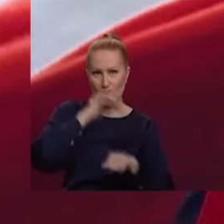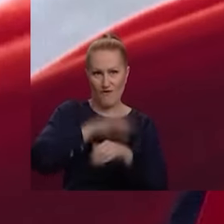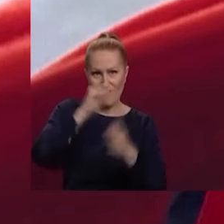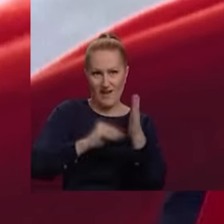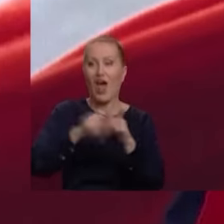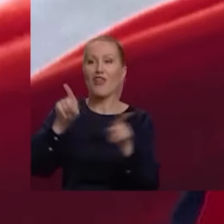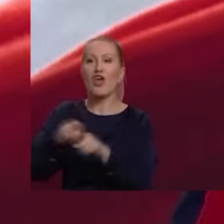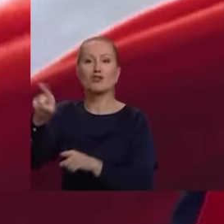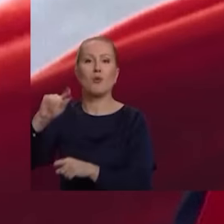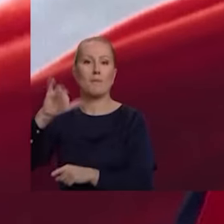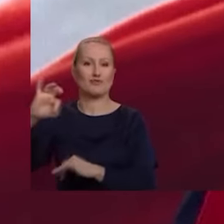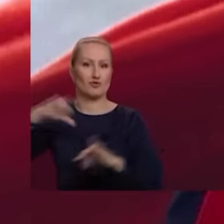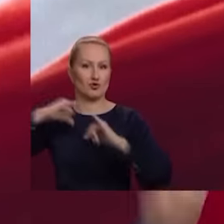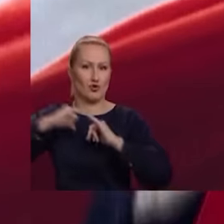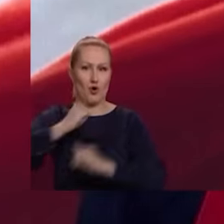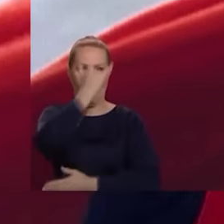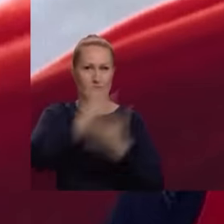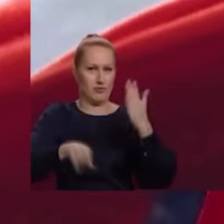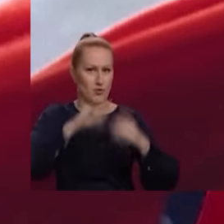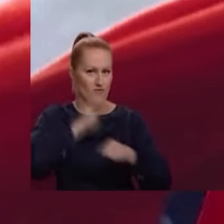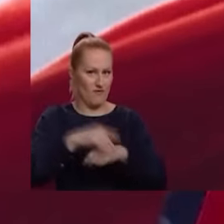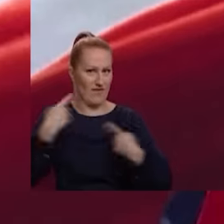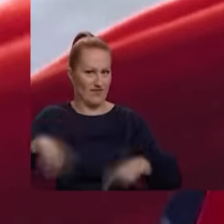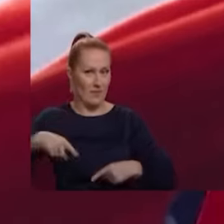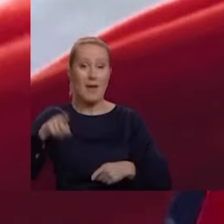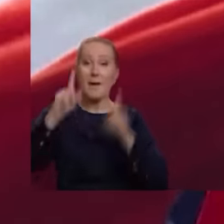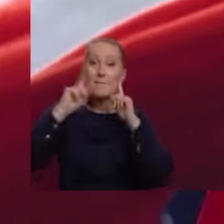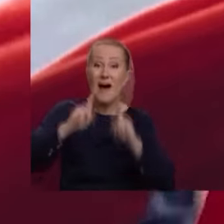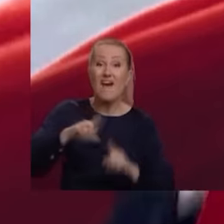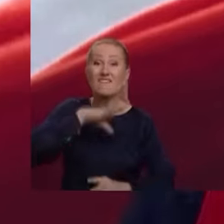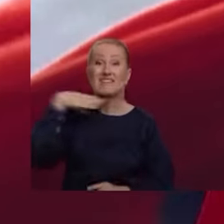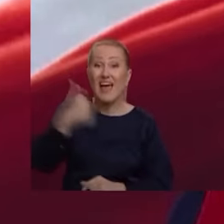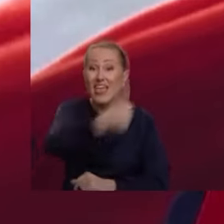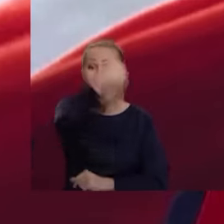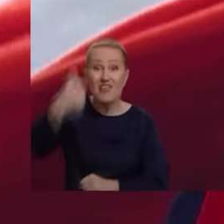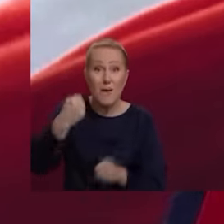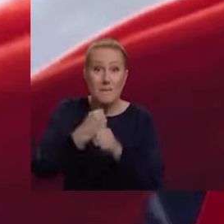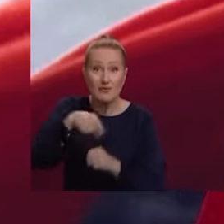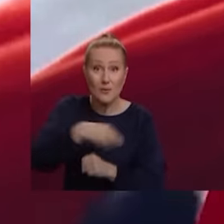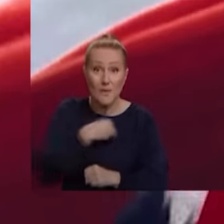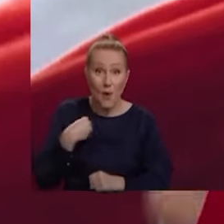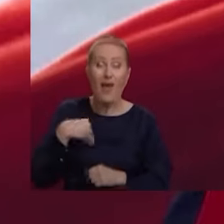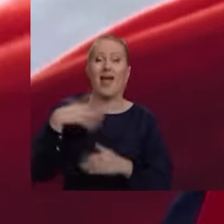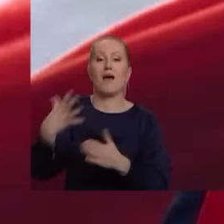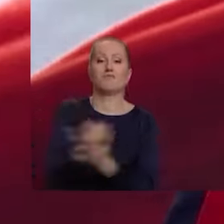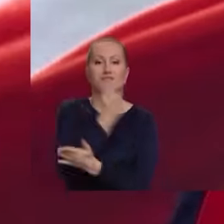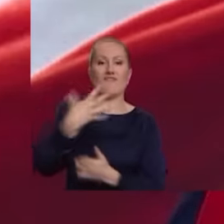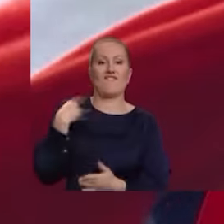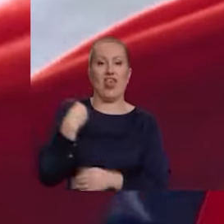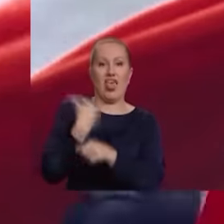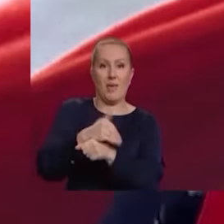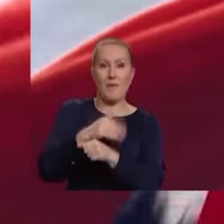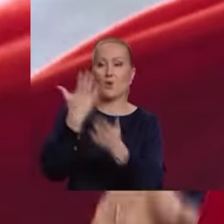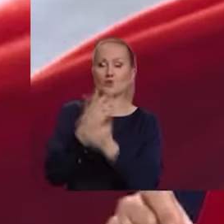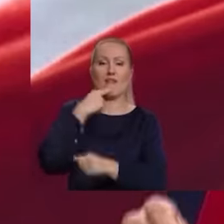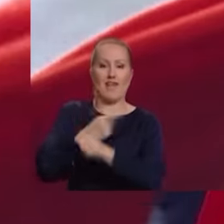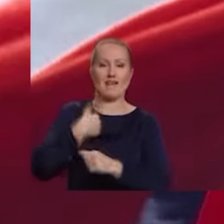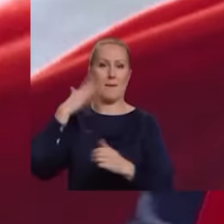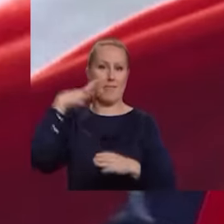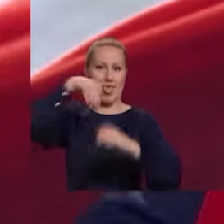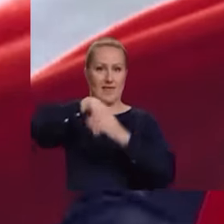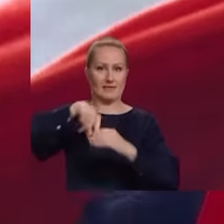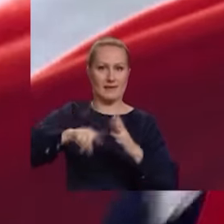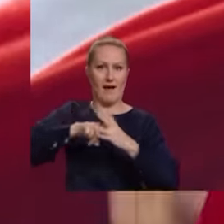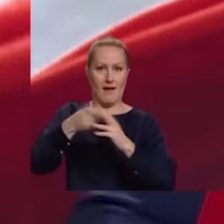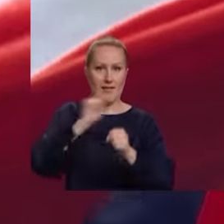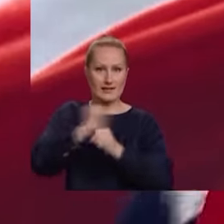przez rząd PiSu. To jest prawdziwy skandal, bo wystarczy jeden dzień pracować w Polsce, osiągnąć wiek emerytalny, zadeklarować, że się tutaj mieszka i polski podatnik